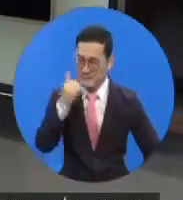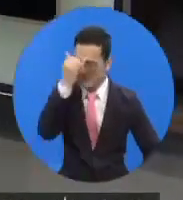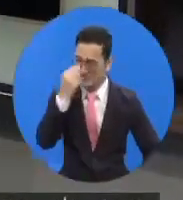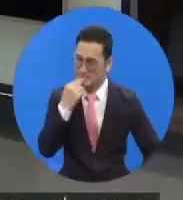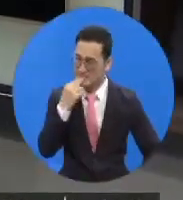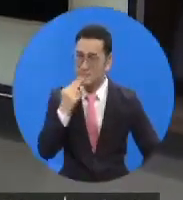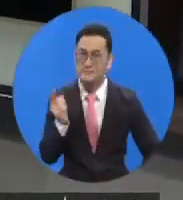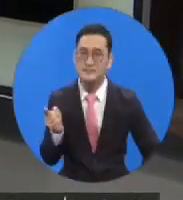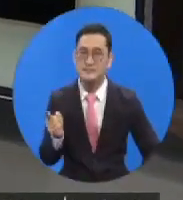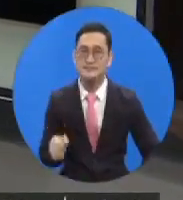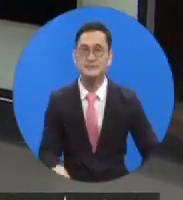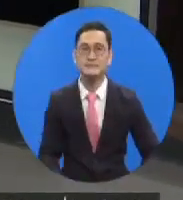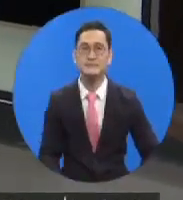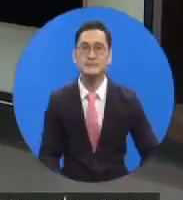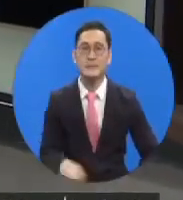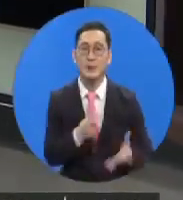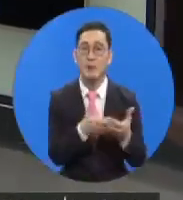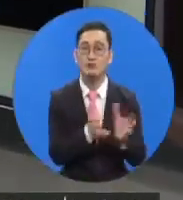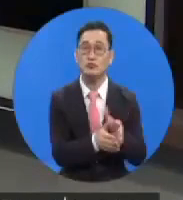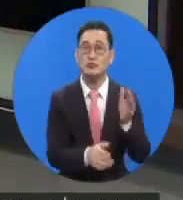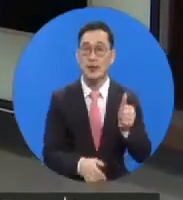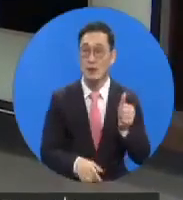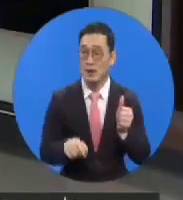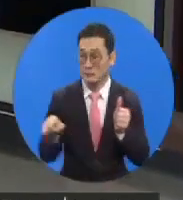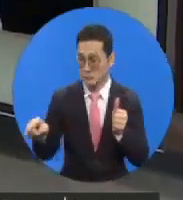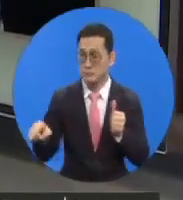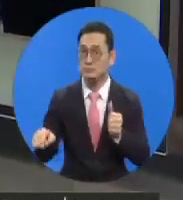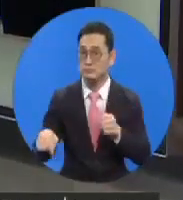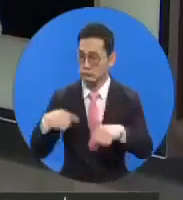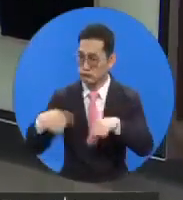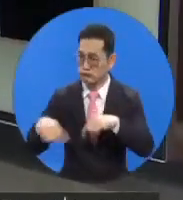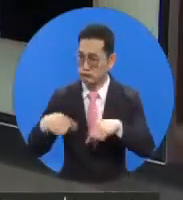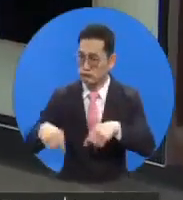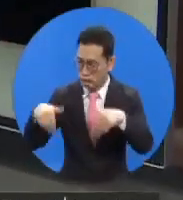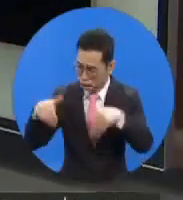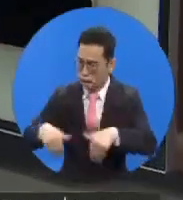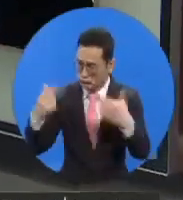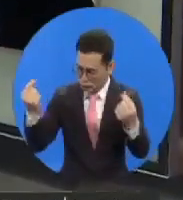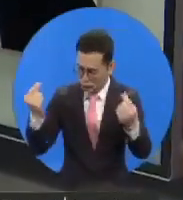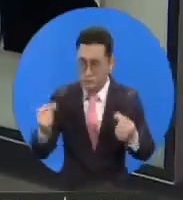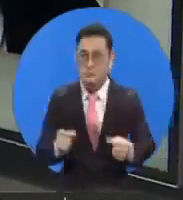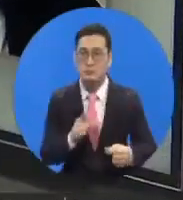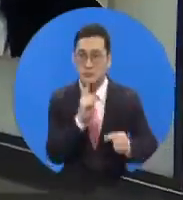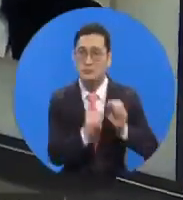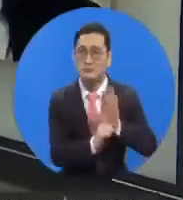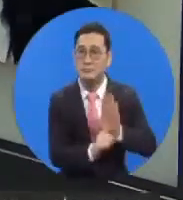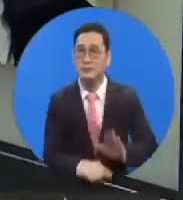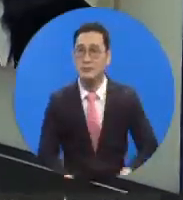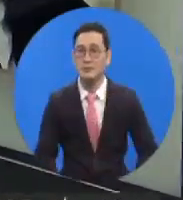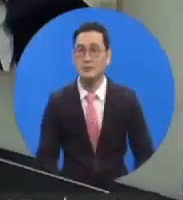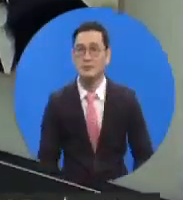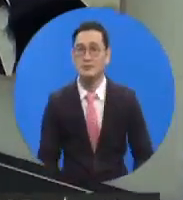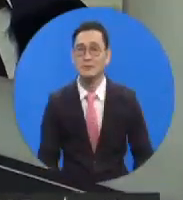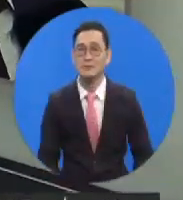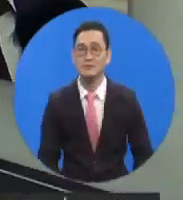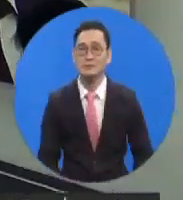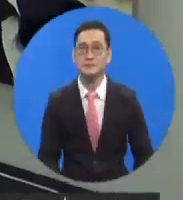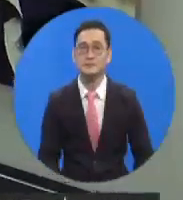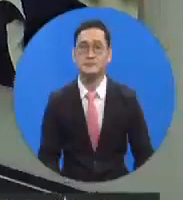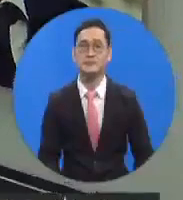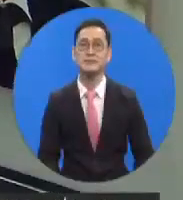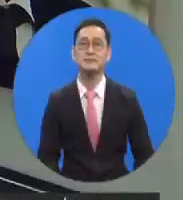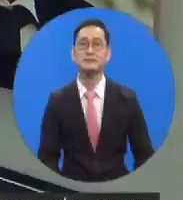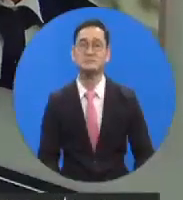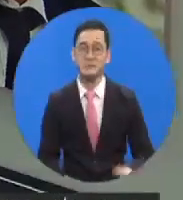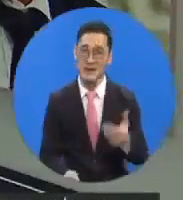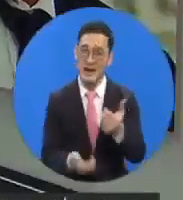그러자 추미애 법무부 장관이 총장은 장관 지휘받는 건 맞다라고 재반박하면서 이